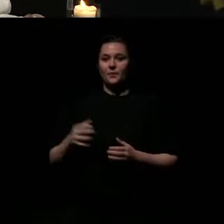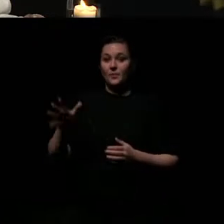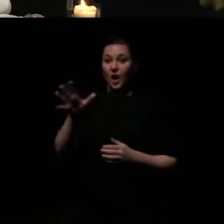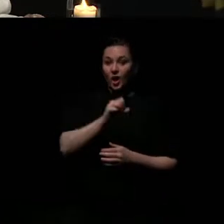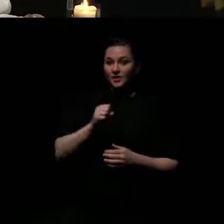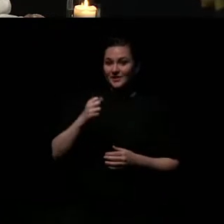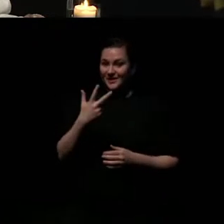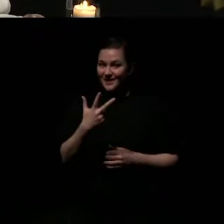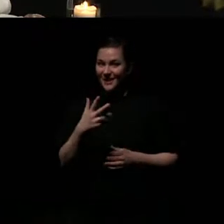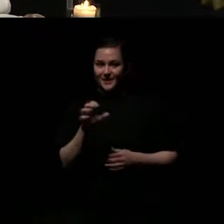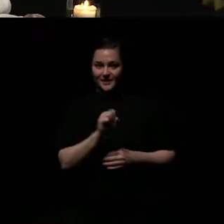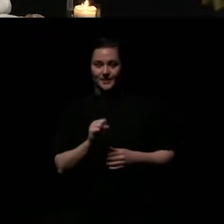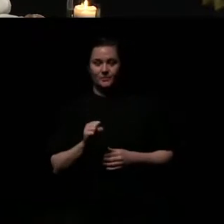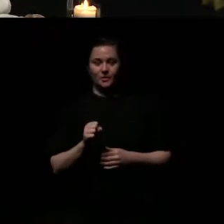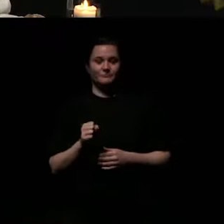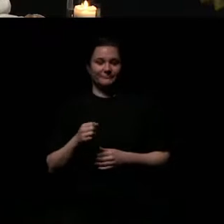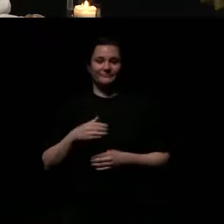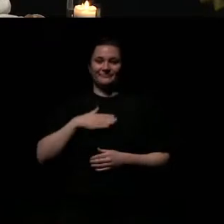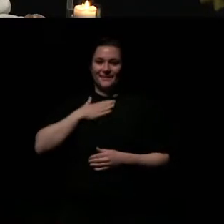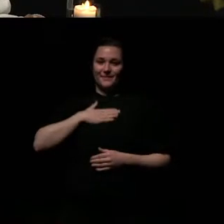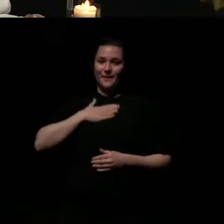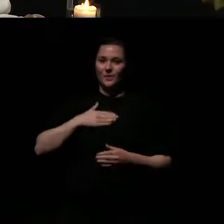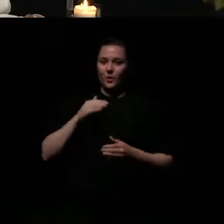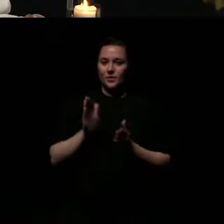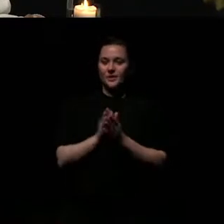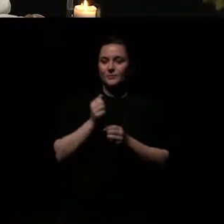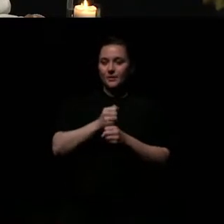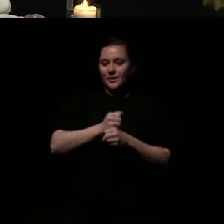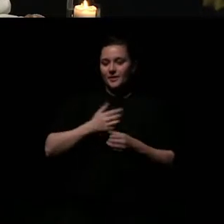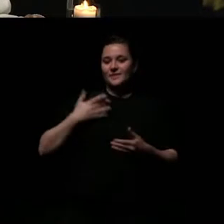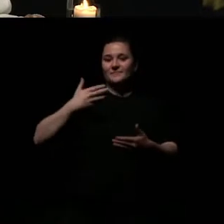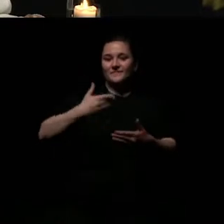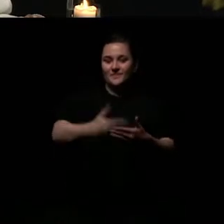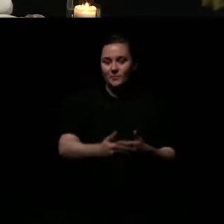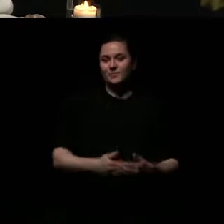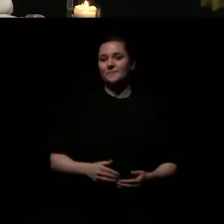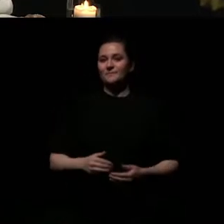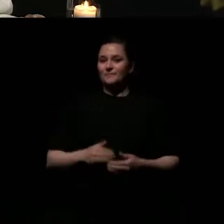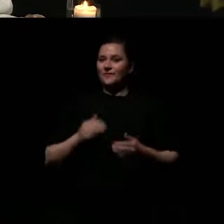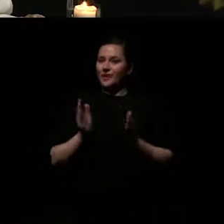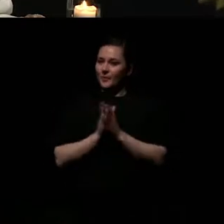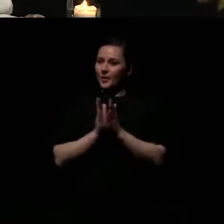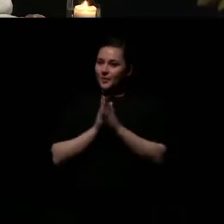utrolig mye til å samarbeide med dere i tiden som kommer. Jeg synes vi skal gi de alle 3 en god applaus til.